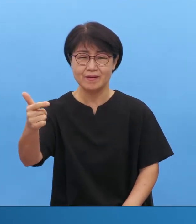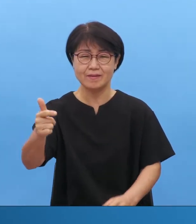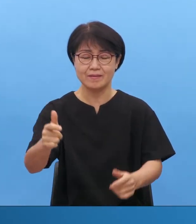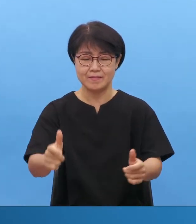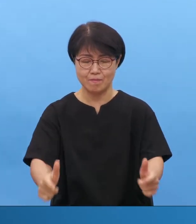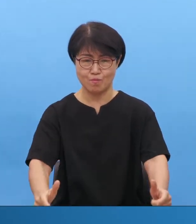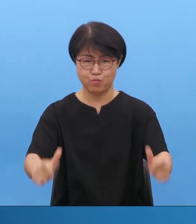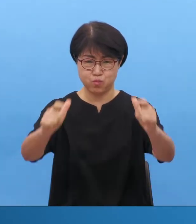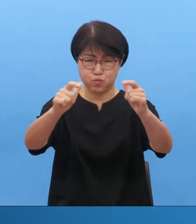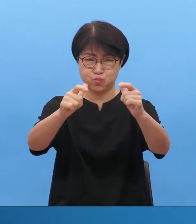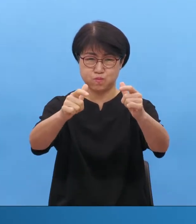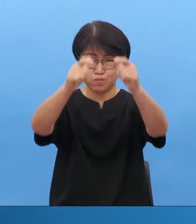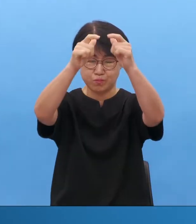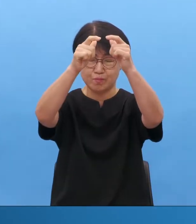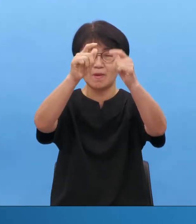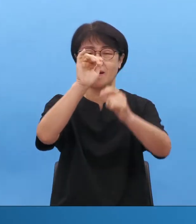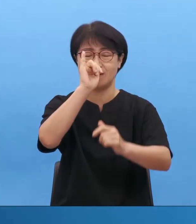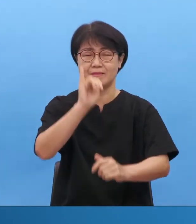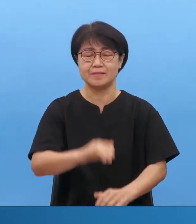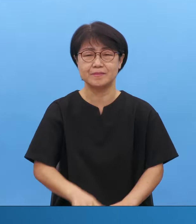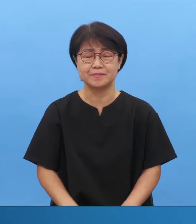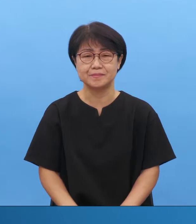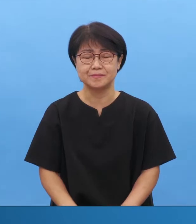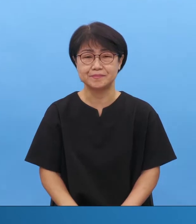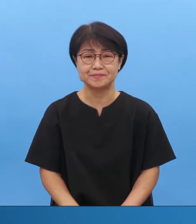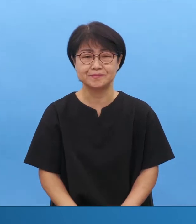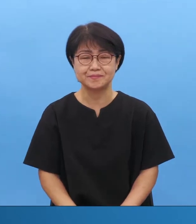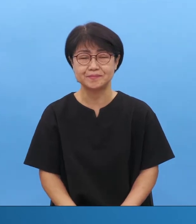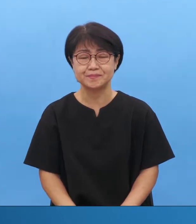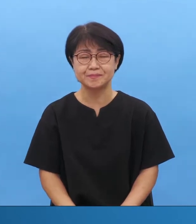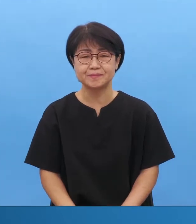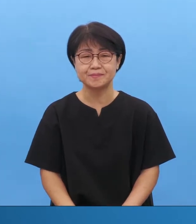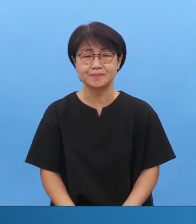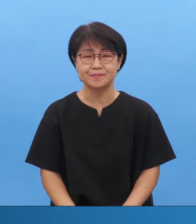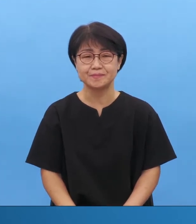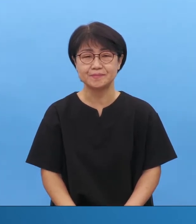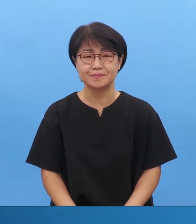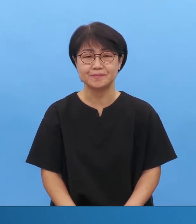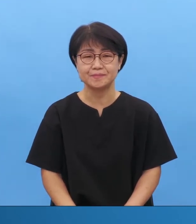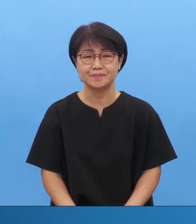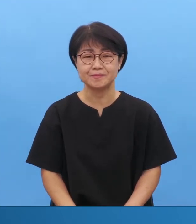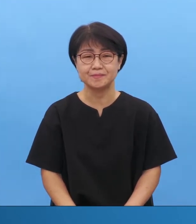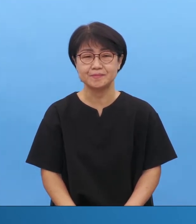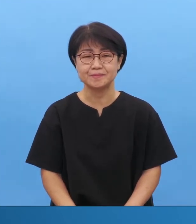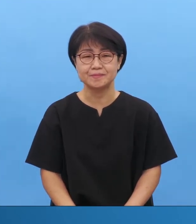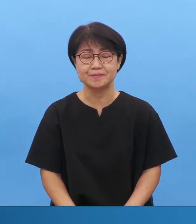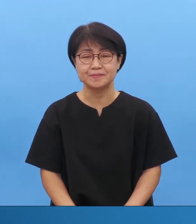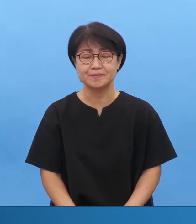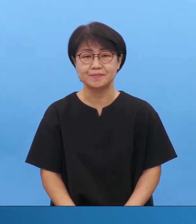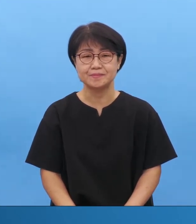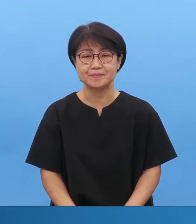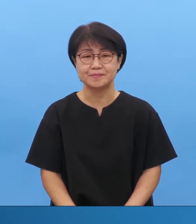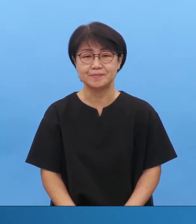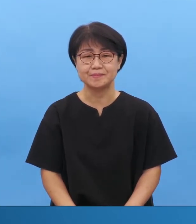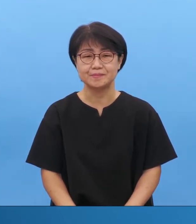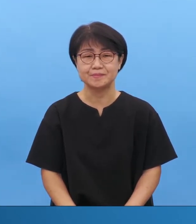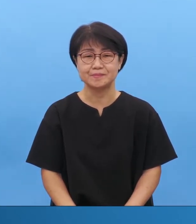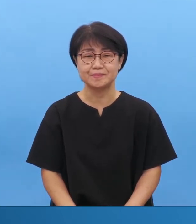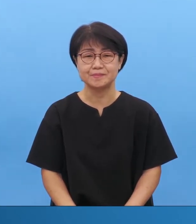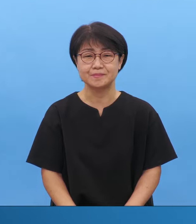watchtowers. 이 망대를 세우면 아무래도 이 지키는